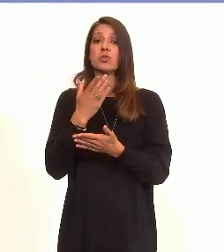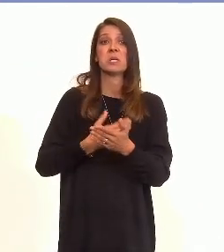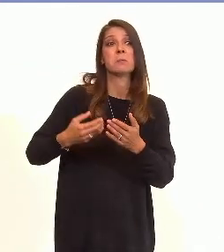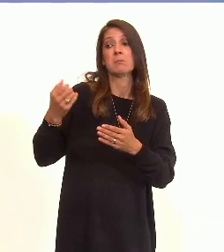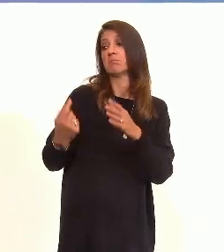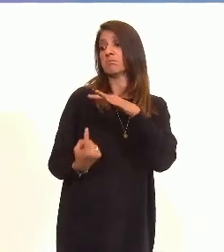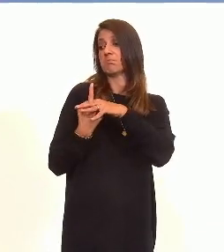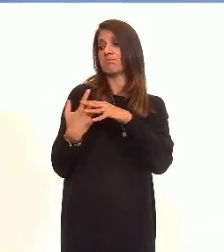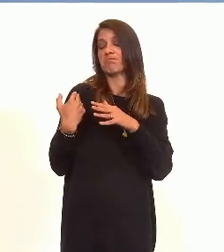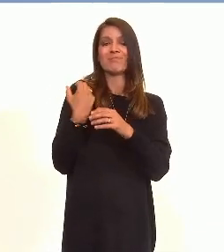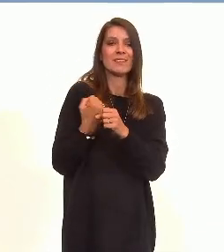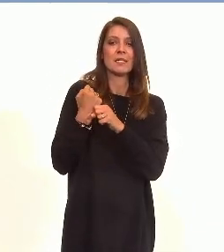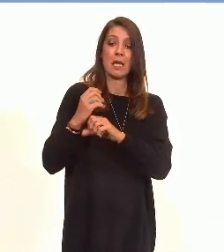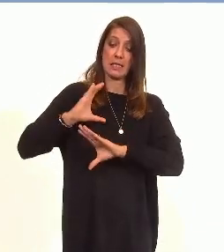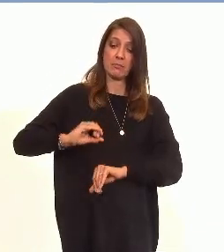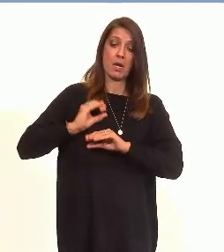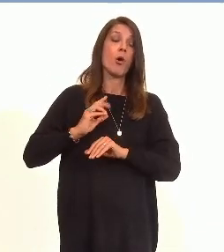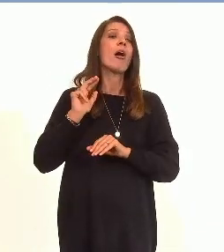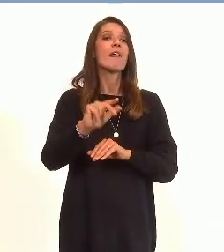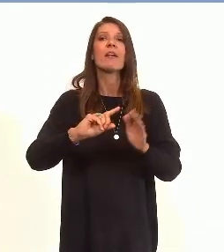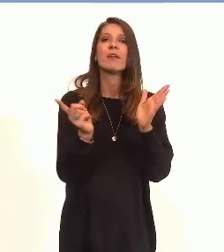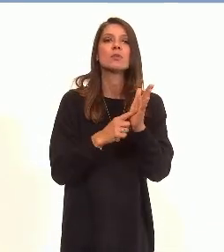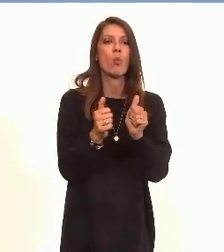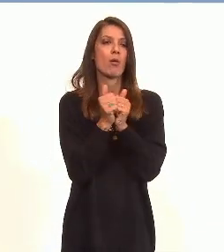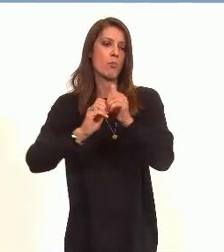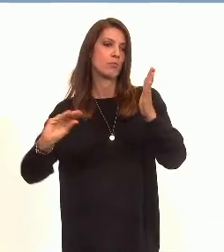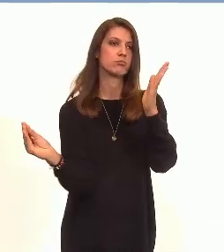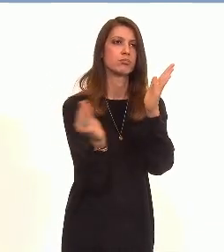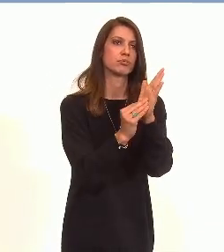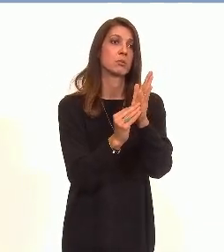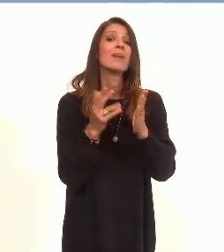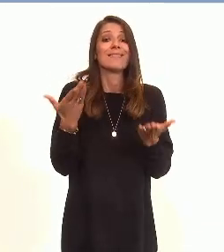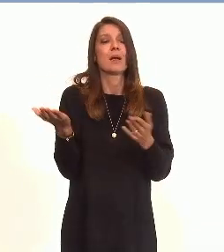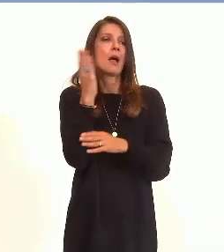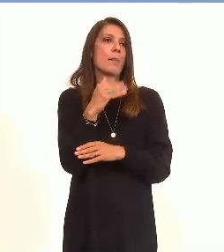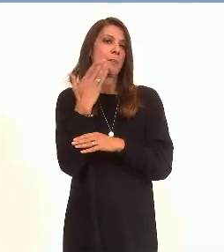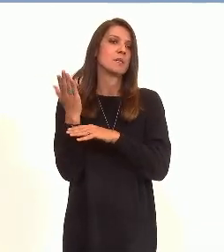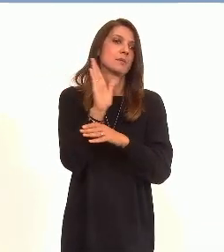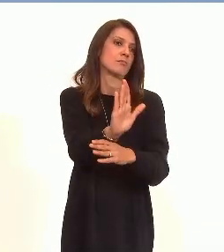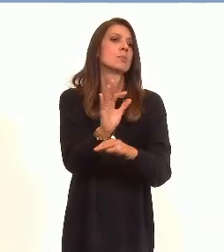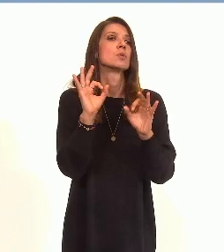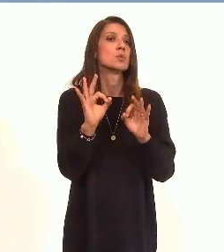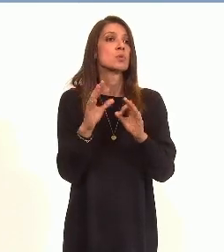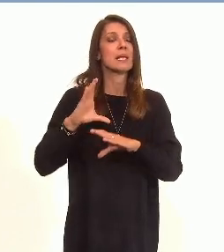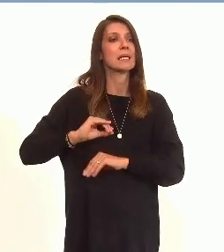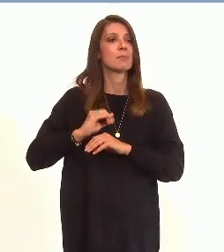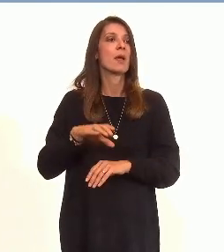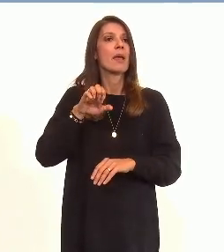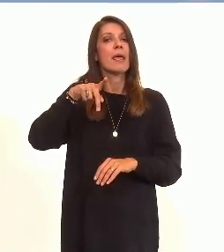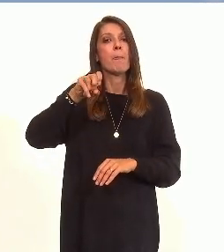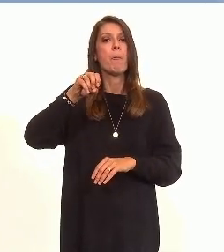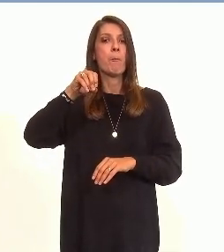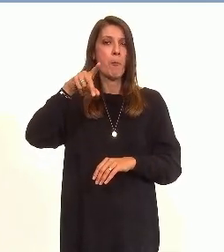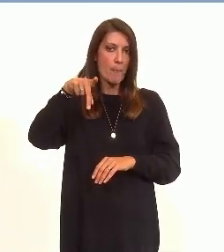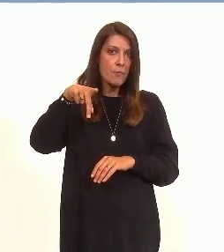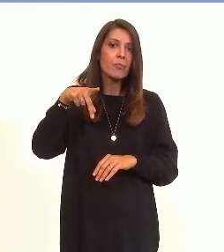l'on considérera, je crois, cet après-midi avec l'expérimentation initialement EPOP, qui maintenant se traduit par un déploiement de